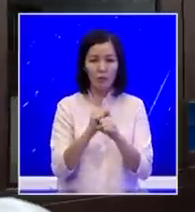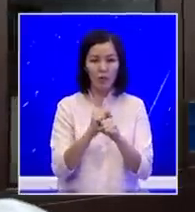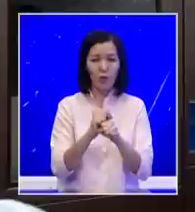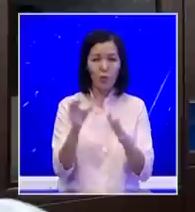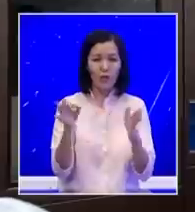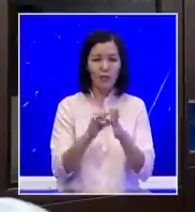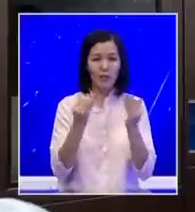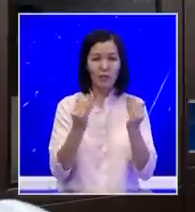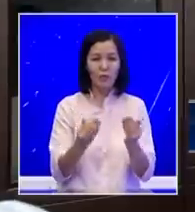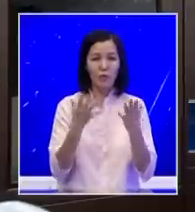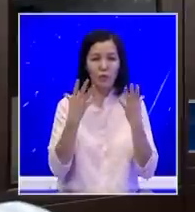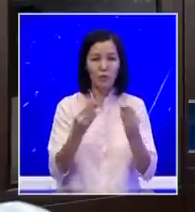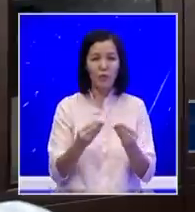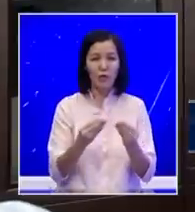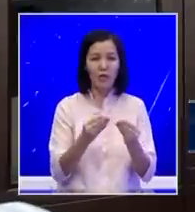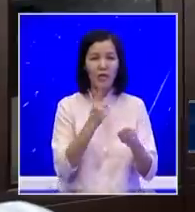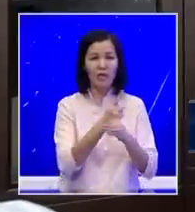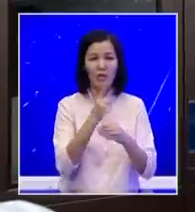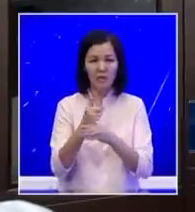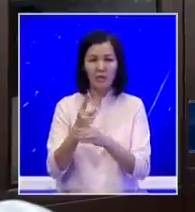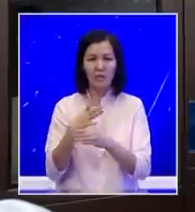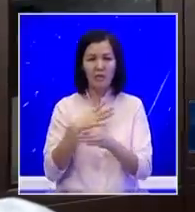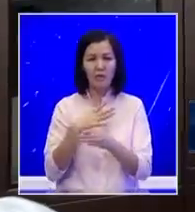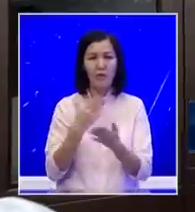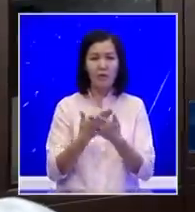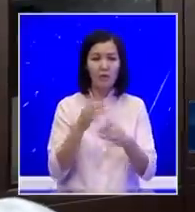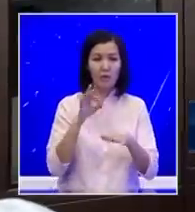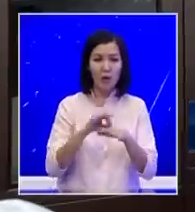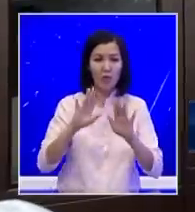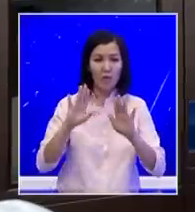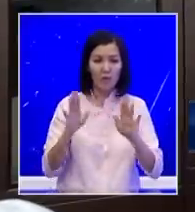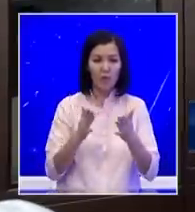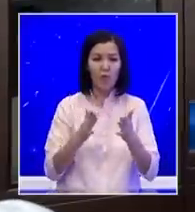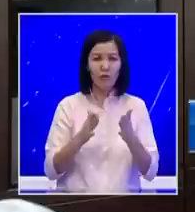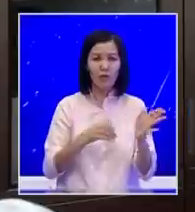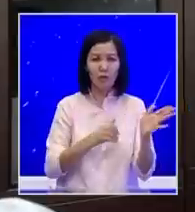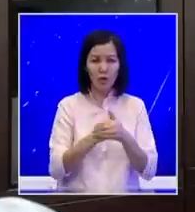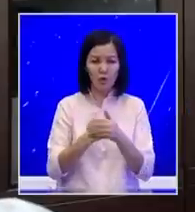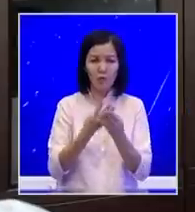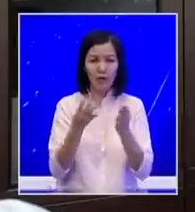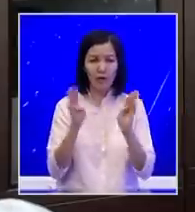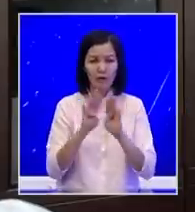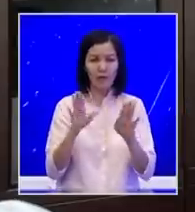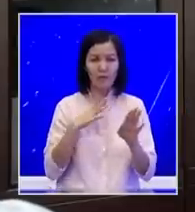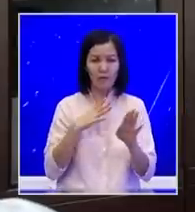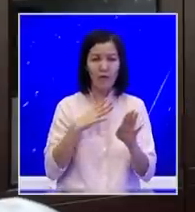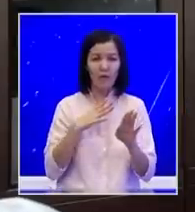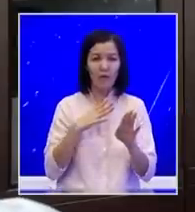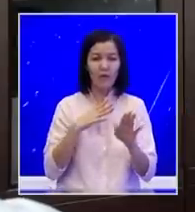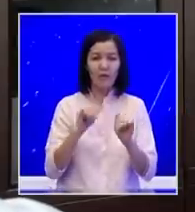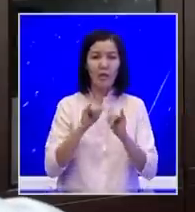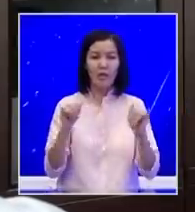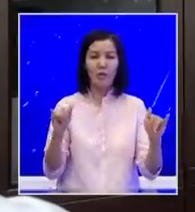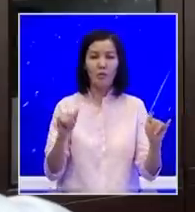таңда біз жаңағы шектеп жатырмыз. Қай жерден ашық шыға, соның бәрін жауып жатырмыз. Ары қарай оның жаңағы